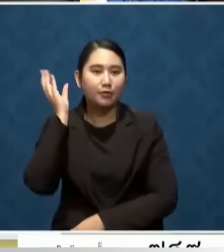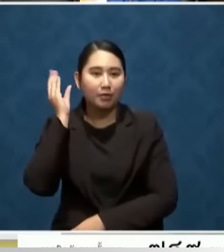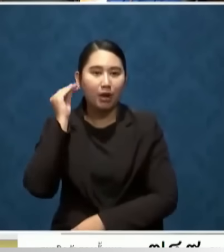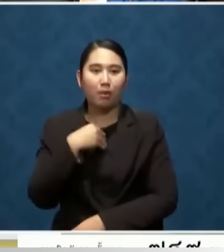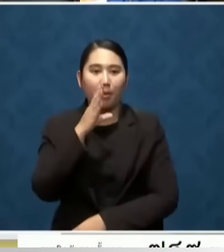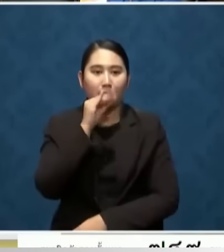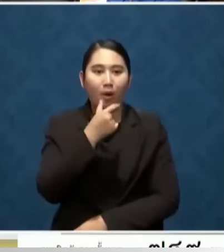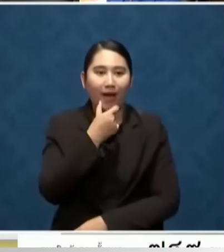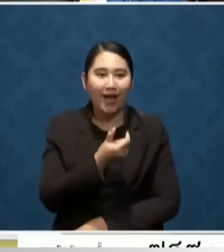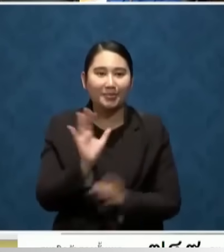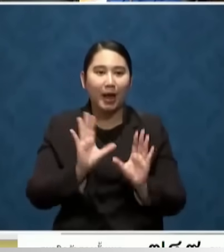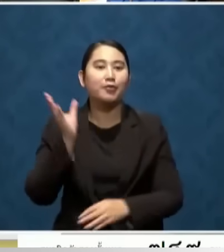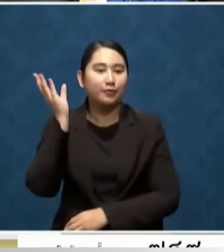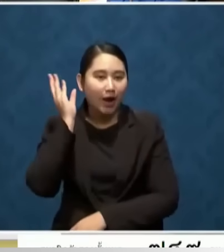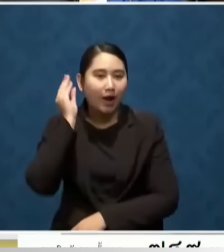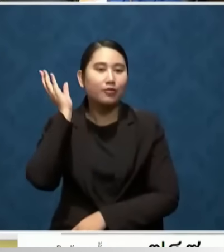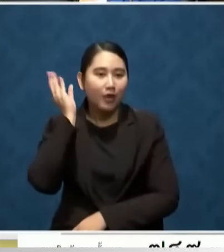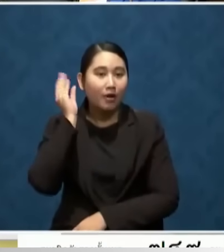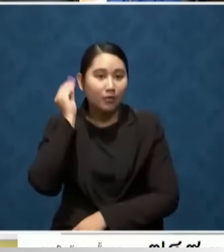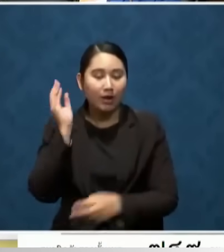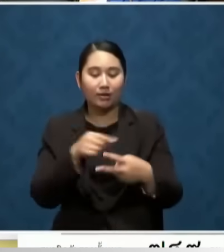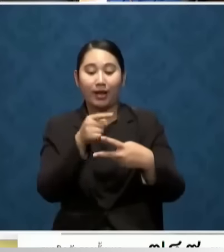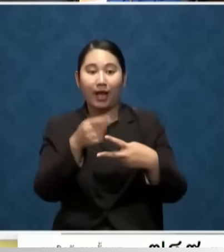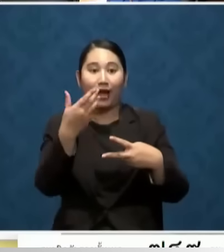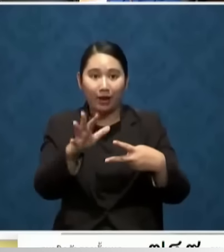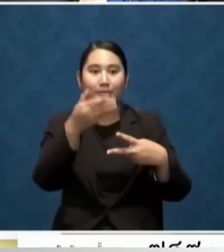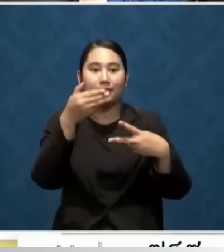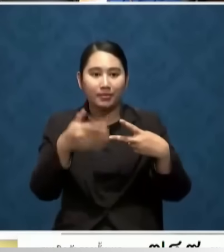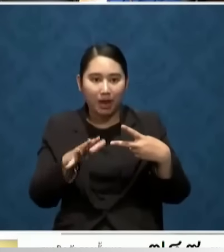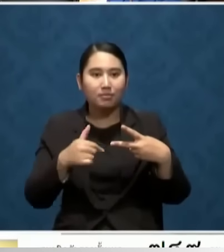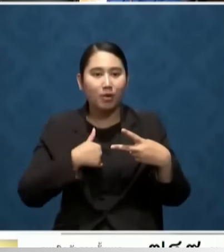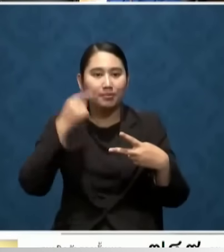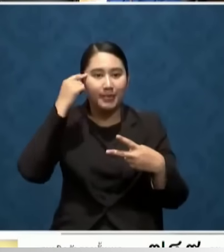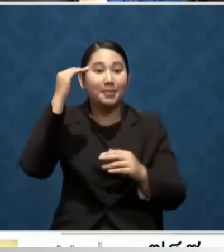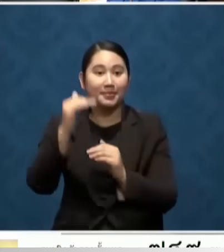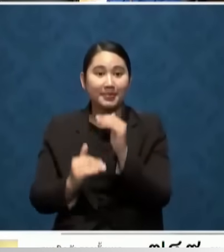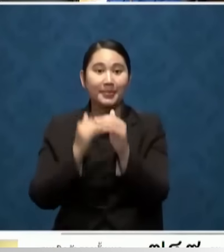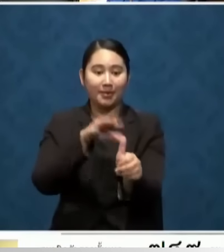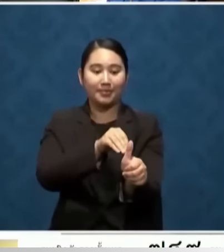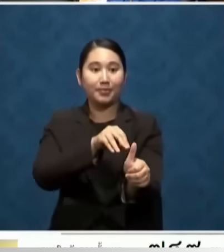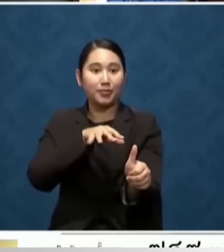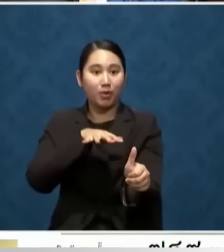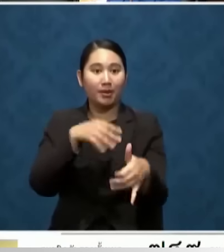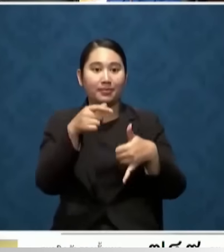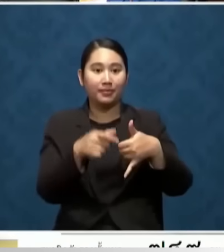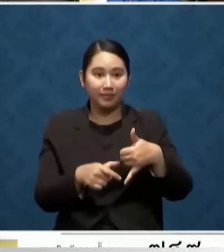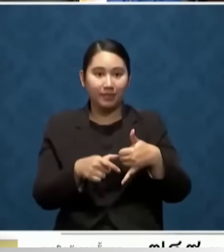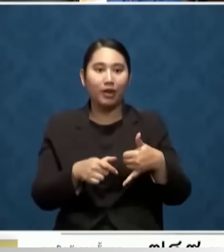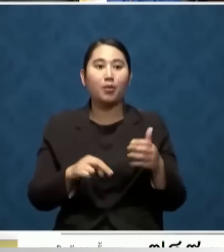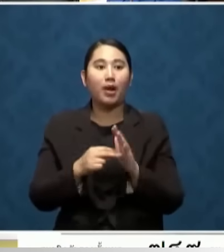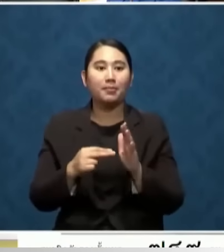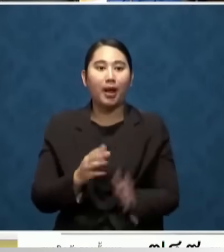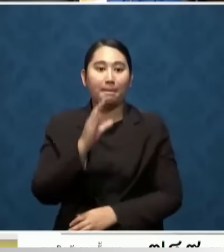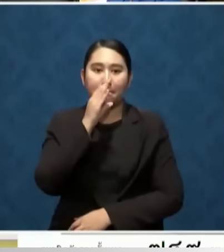ครับถ้าฟังท่านชาดาเสร็จก็พยายามที่จะฟังท่านประพันธ์ต่อในขณะเดียวกันผมก็พัฒนาภาวะผู้นำผมให้เป็นคนที่รักษาคำ